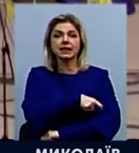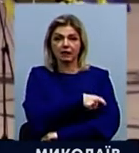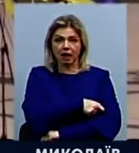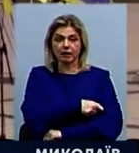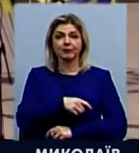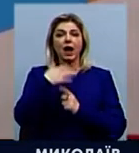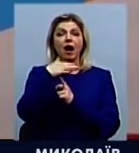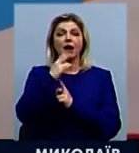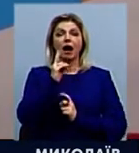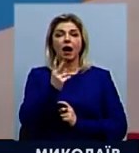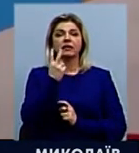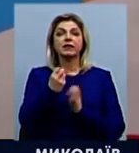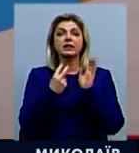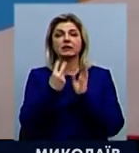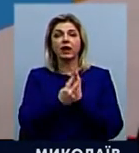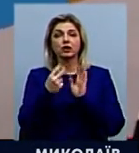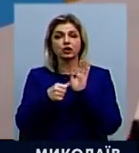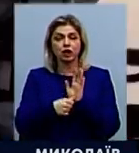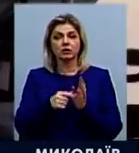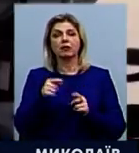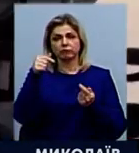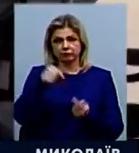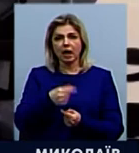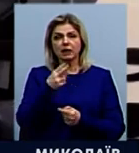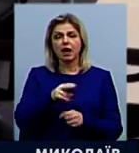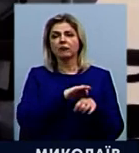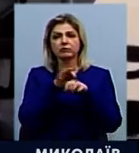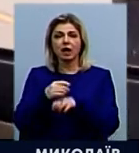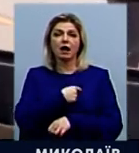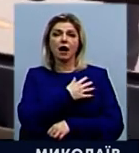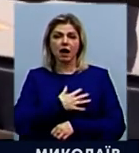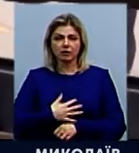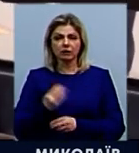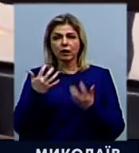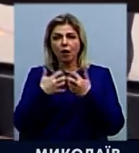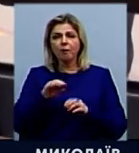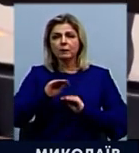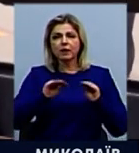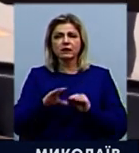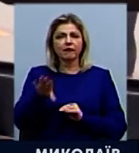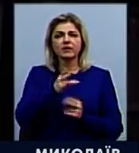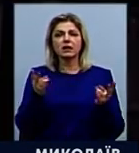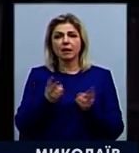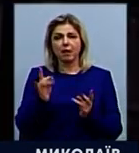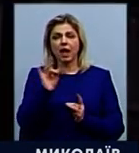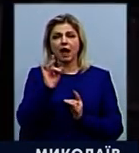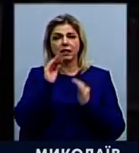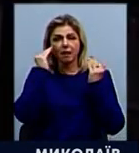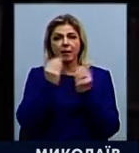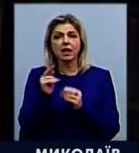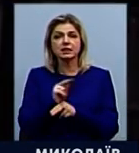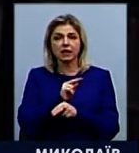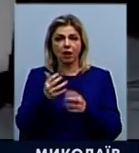Гелікоптер К-226 призначений для перевезення поранених, обладнаний всім необхідним реанімаційним обладнанням. Така